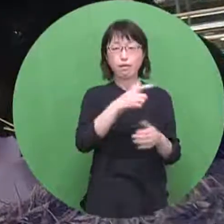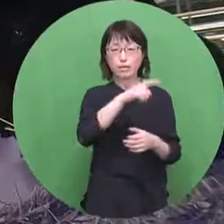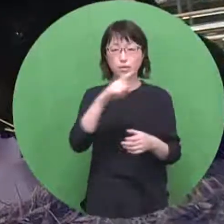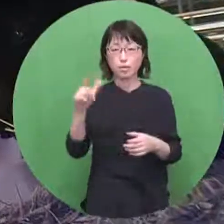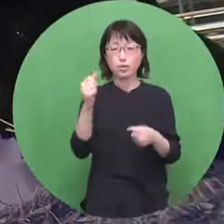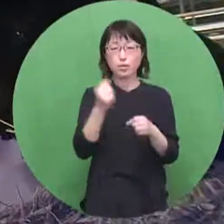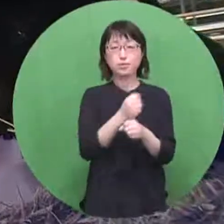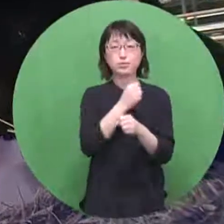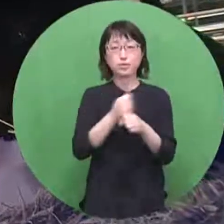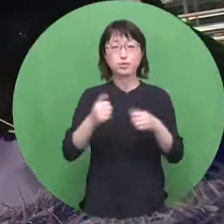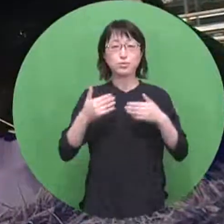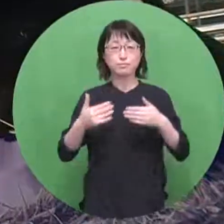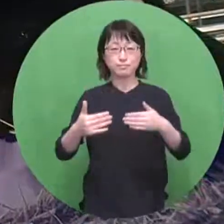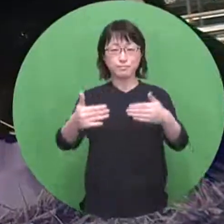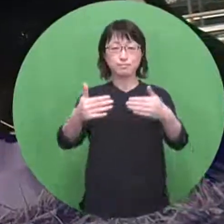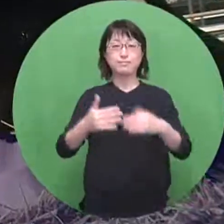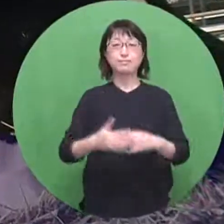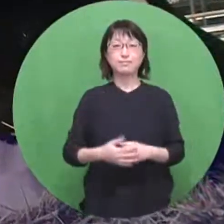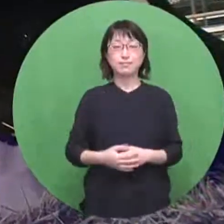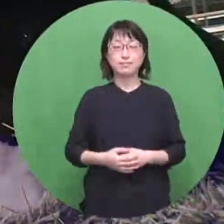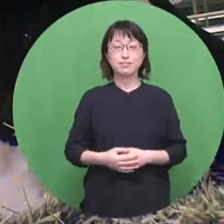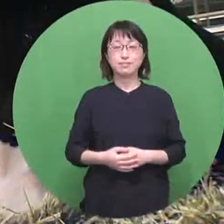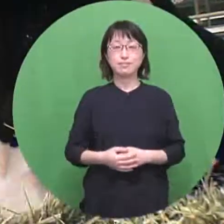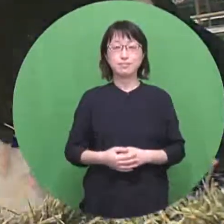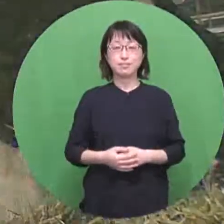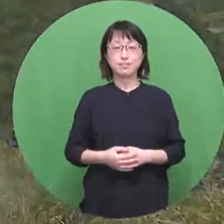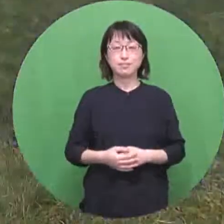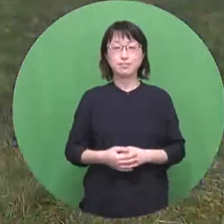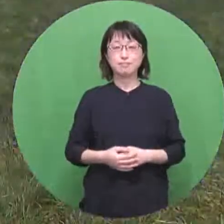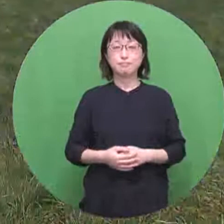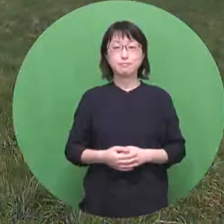げながら様々な事業を展開していきます。